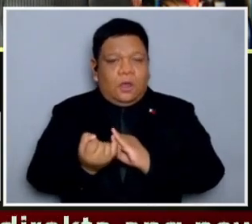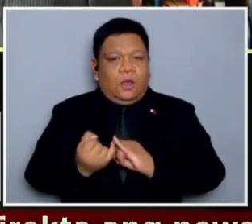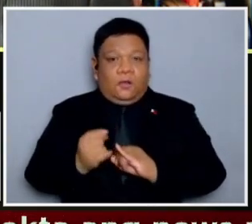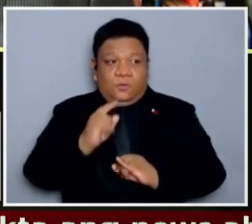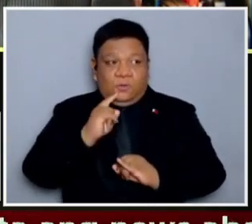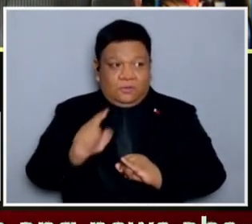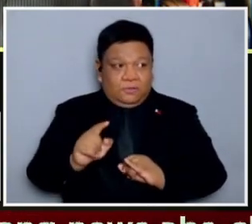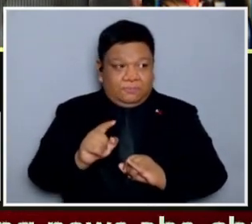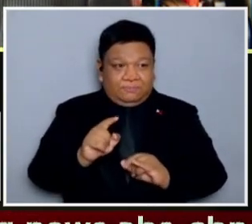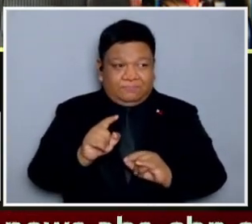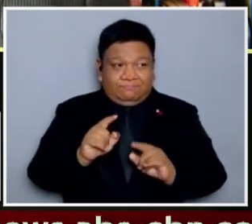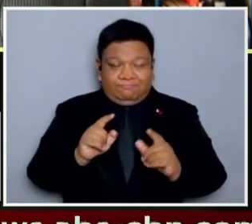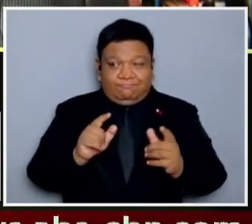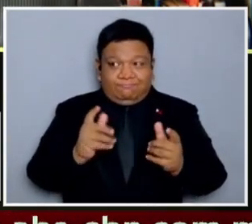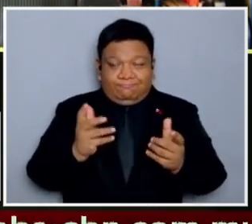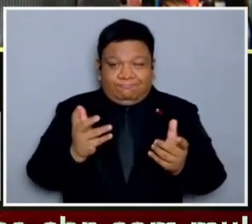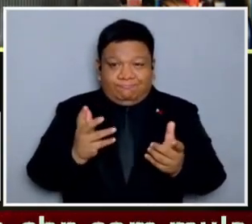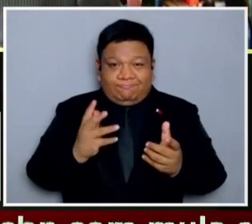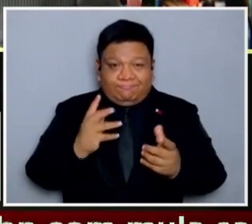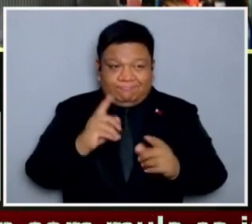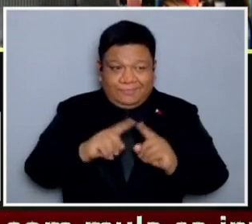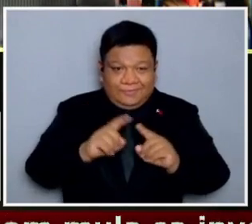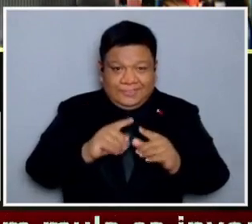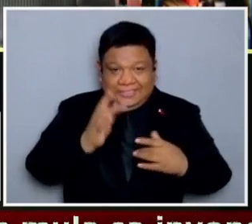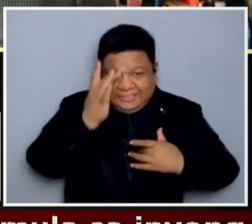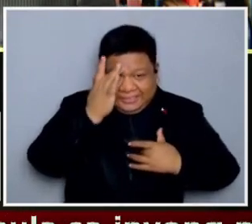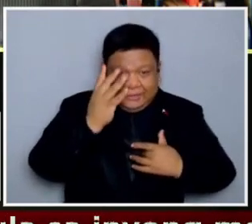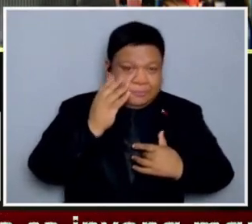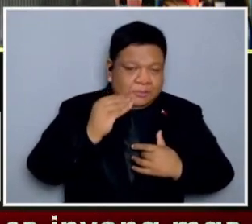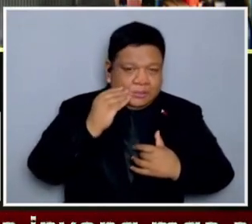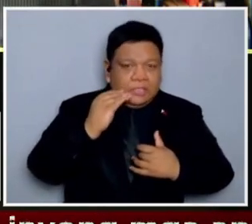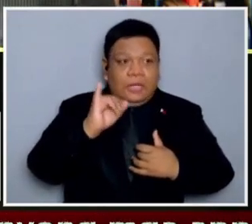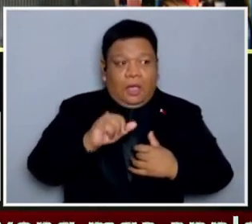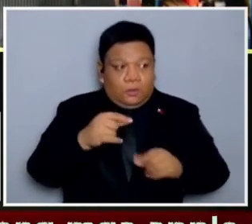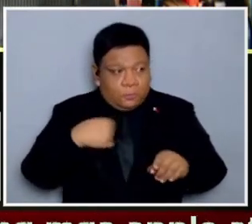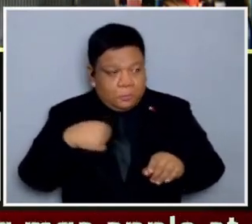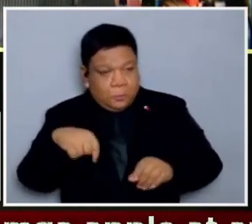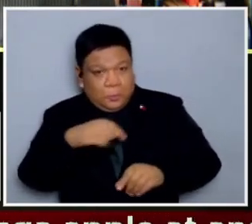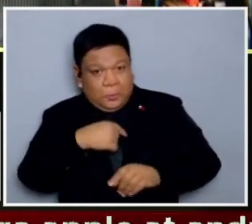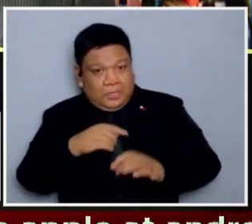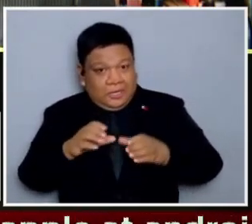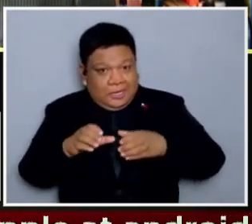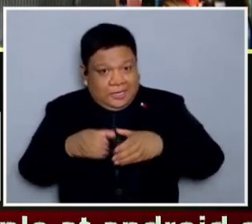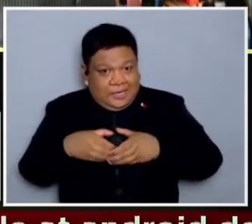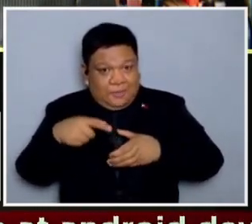mga nararamdaman, no. Yun po ang pinaka main